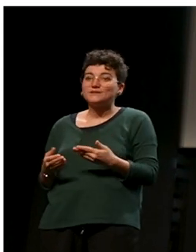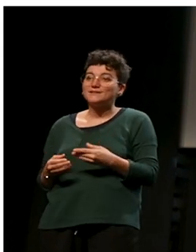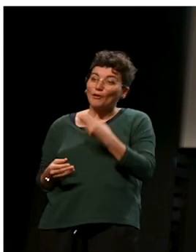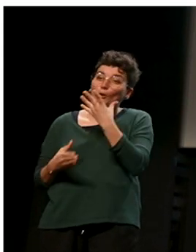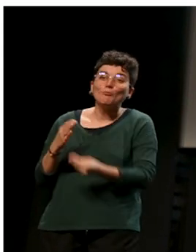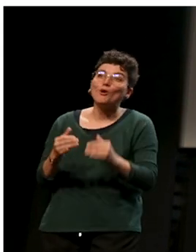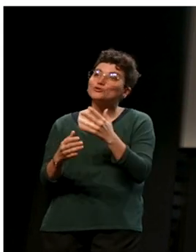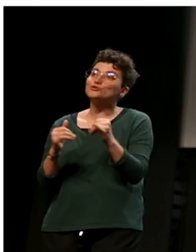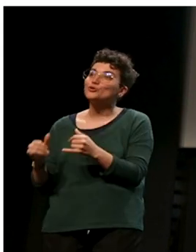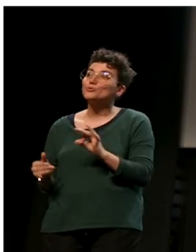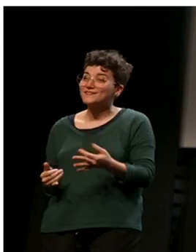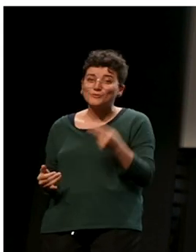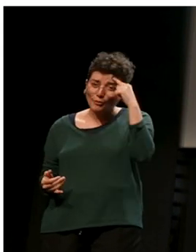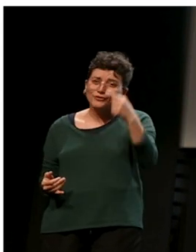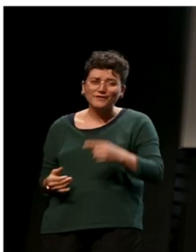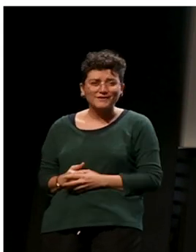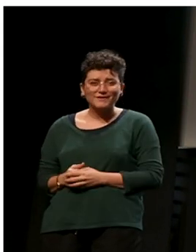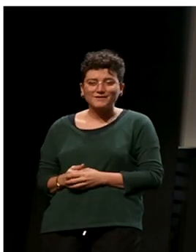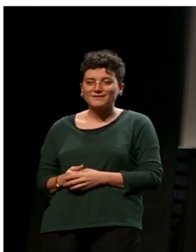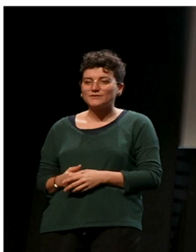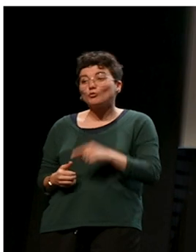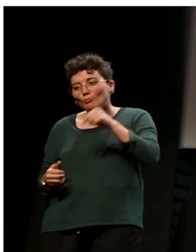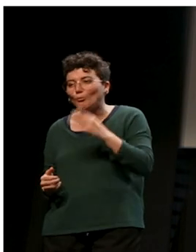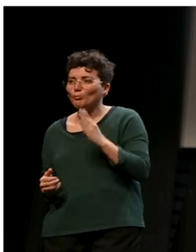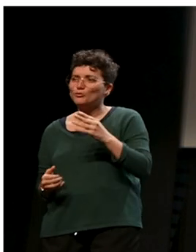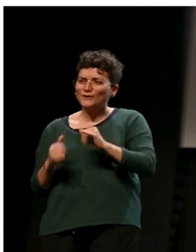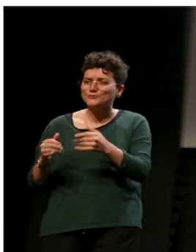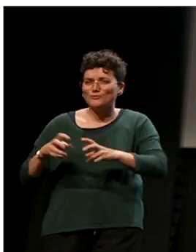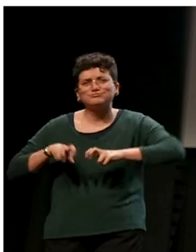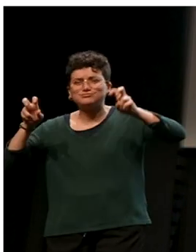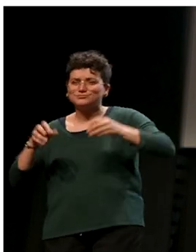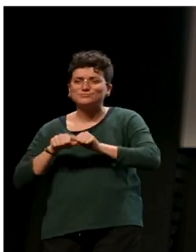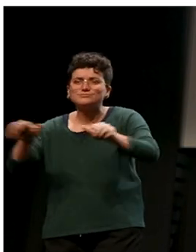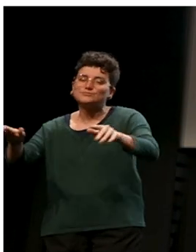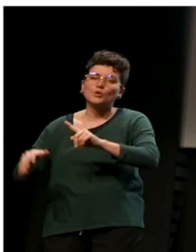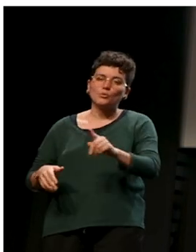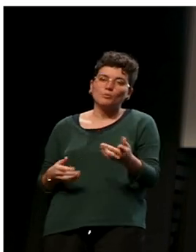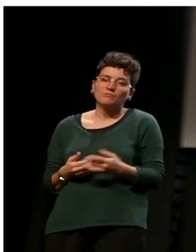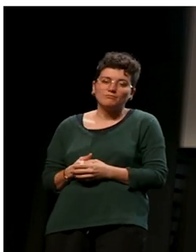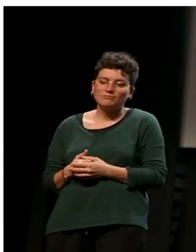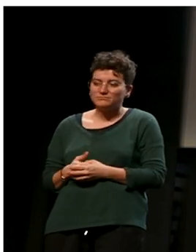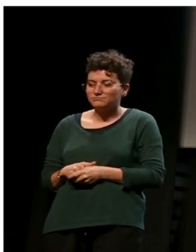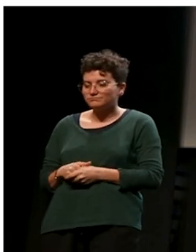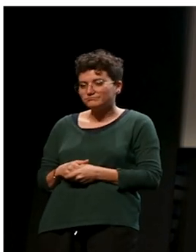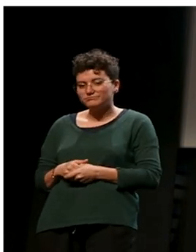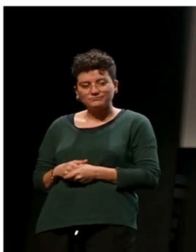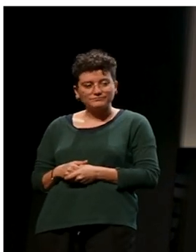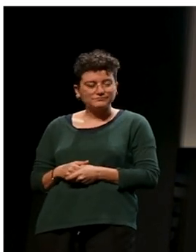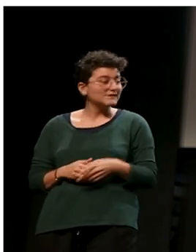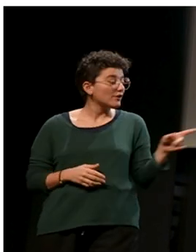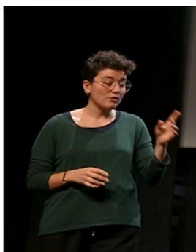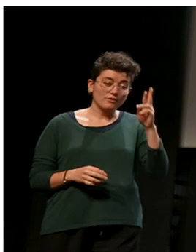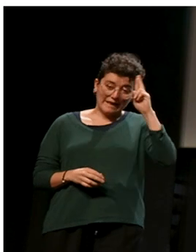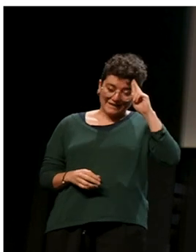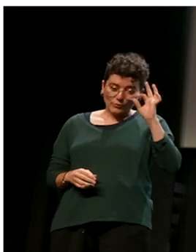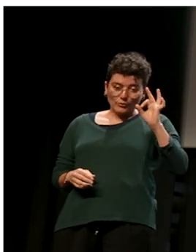faire beaucoup, beaucoup, beaucoup plus pour que le monde aille mieux. Donc l'IA nous permettra vraiment de créer beaucoup, beaucoup plus de jeux. Tu as raison dans ce que tu dis,